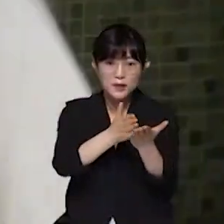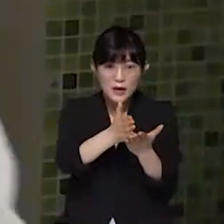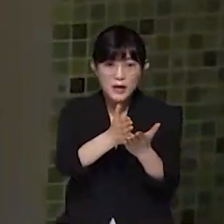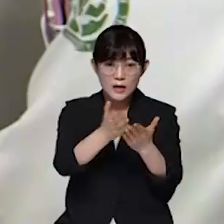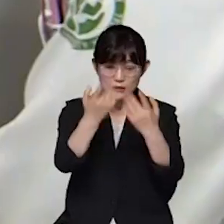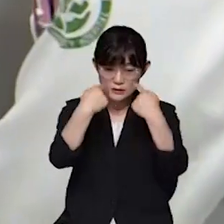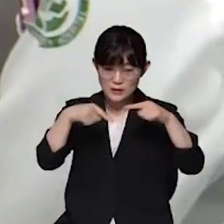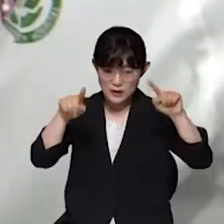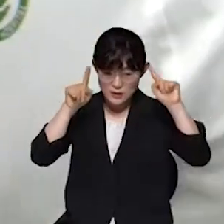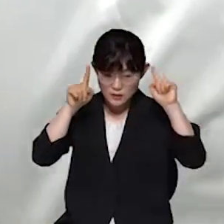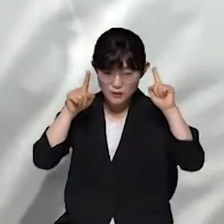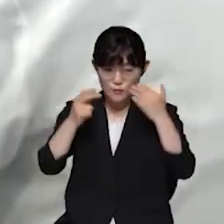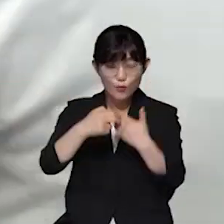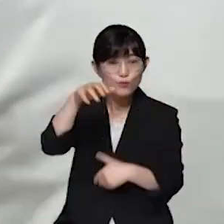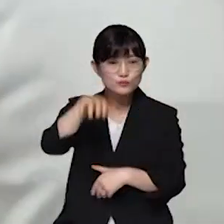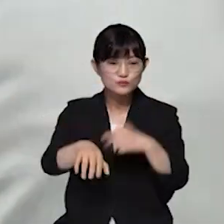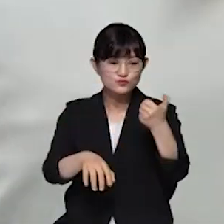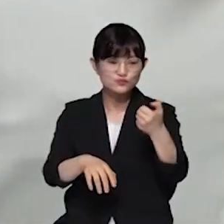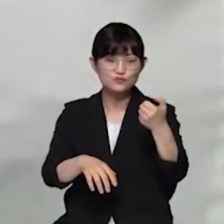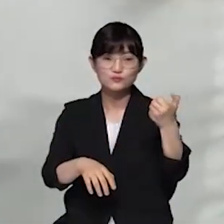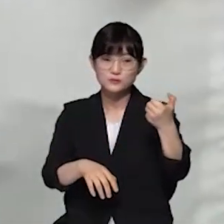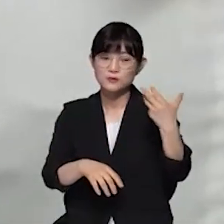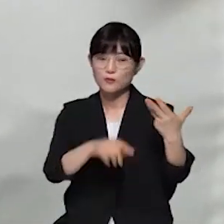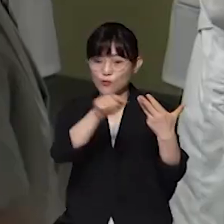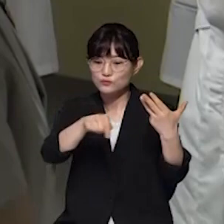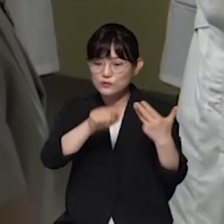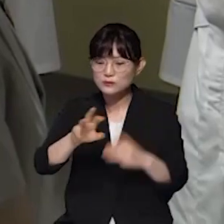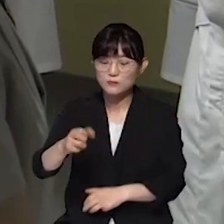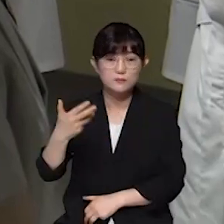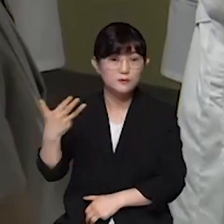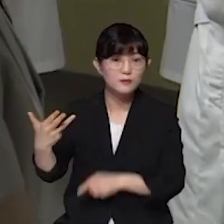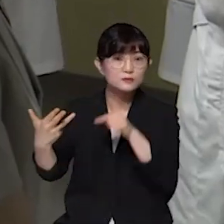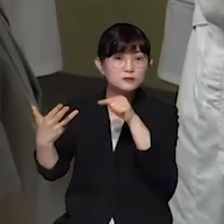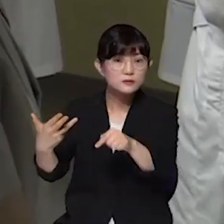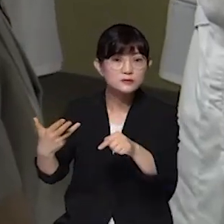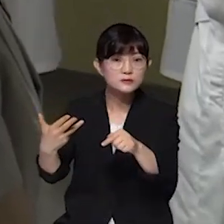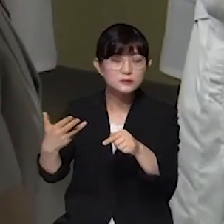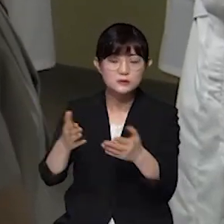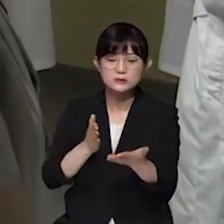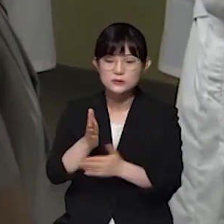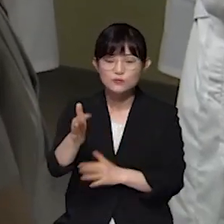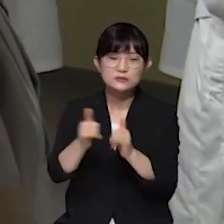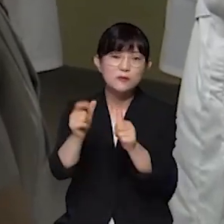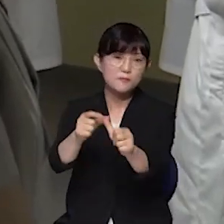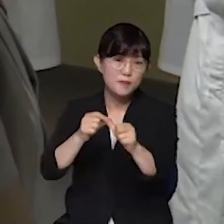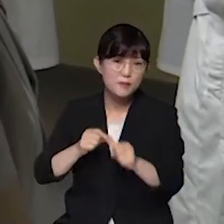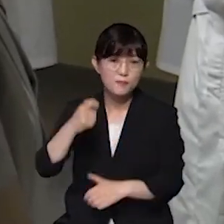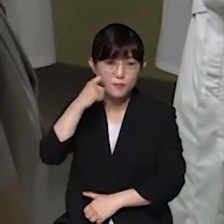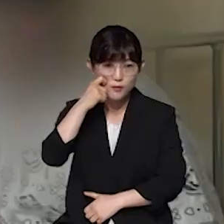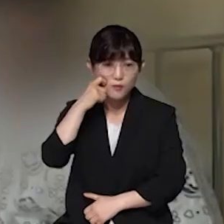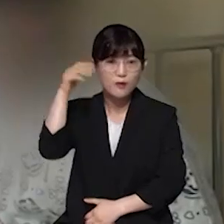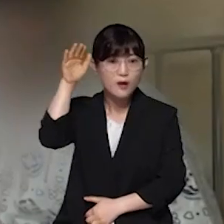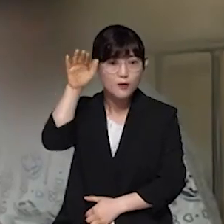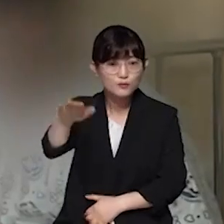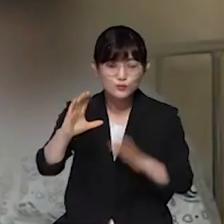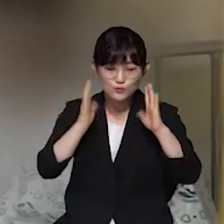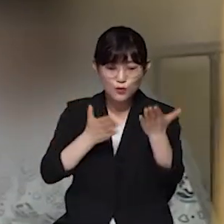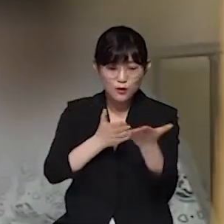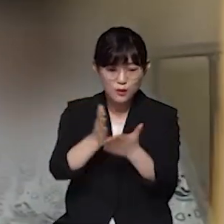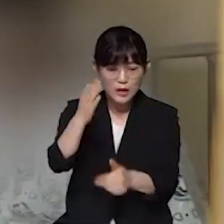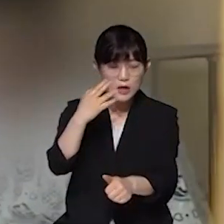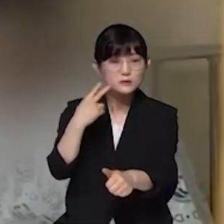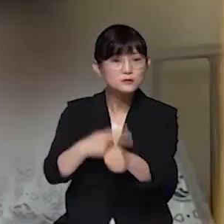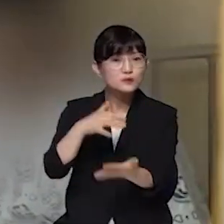있는 대학병원 50곳 가운데 38곳에서 전공의 확보에 실패해 앞으로 배출되는 전문의 수도 급감할